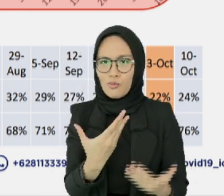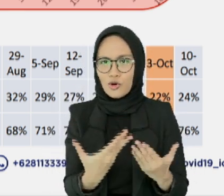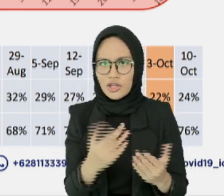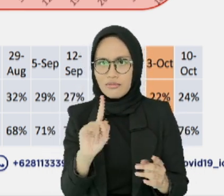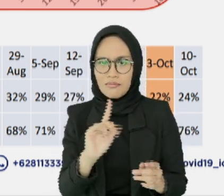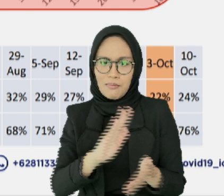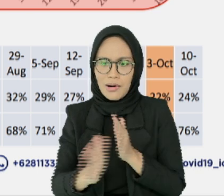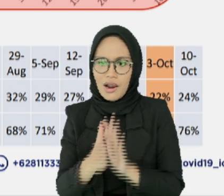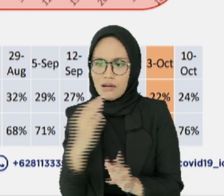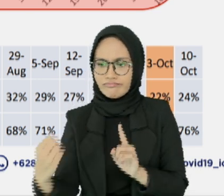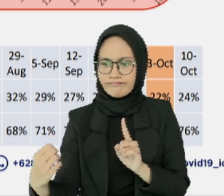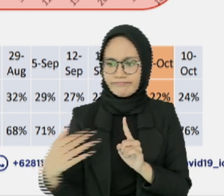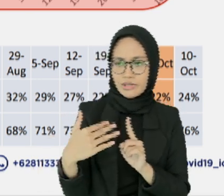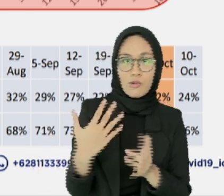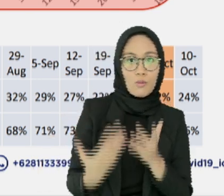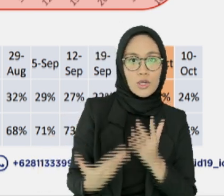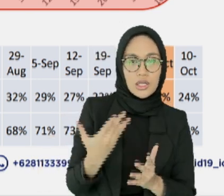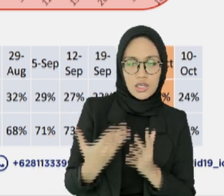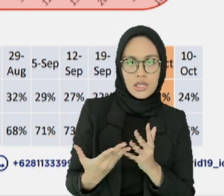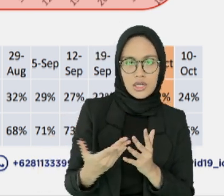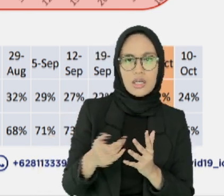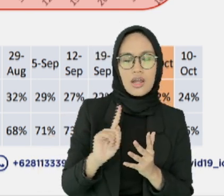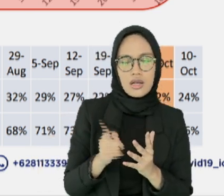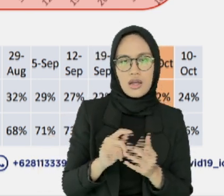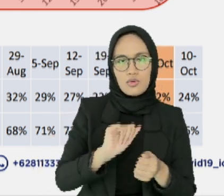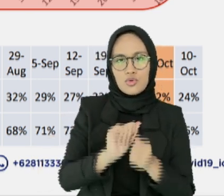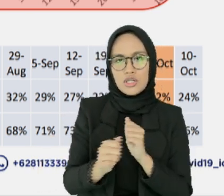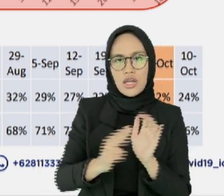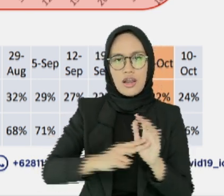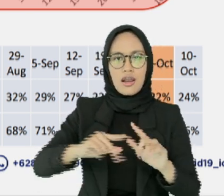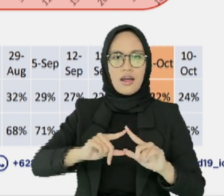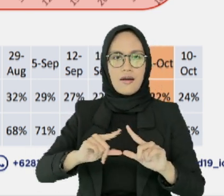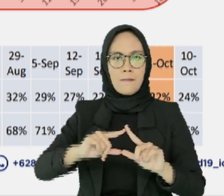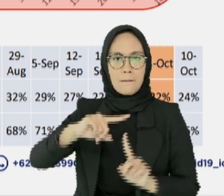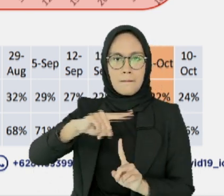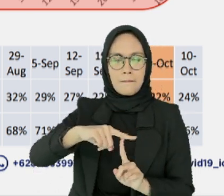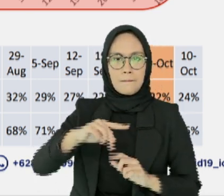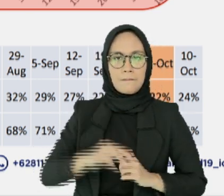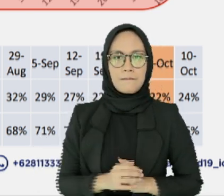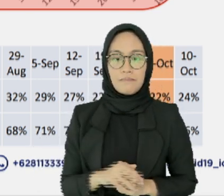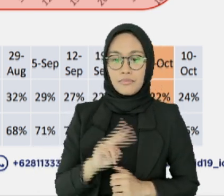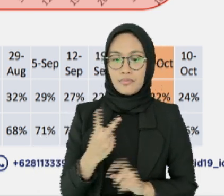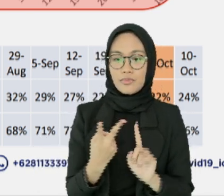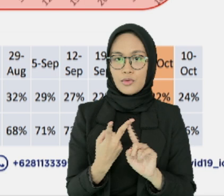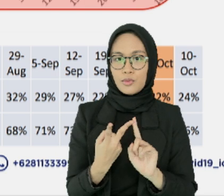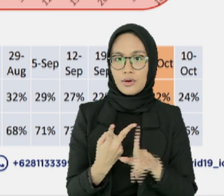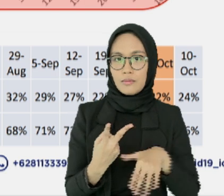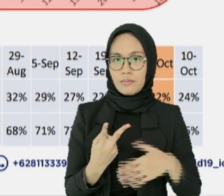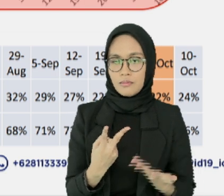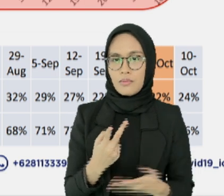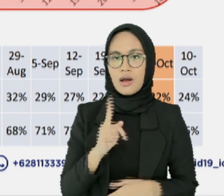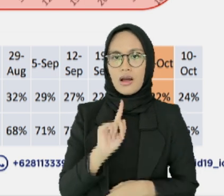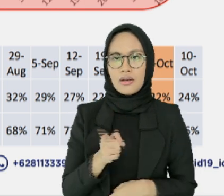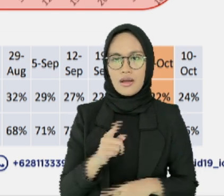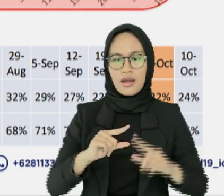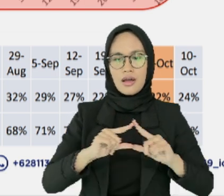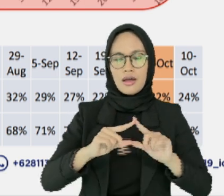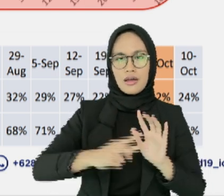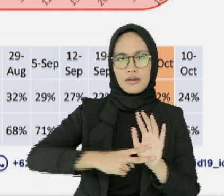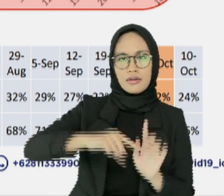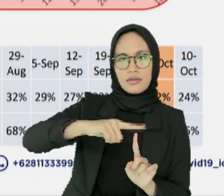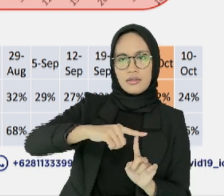kontak Rat maupun syarat tertentu pelaku kanan dan kedua adalah deteksi antigen